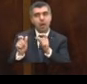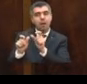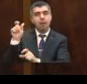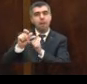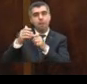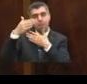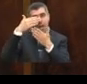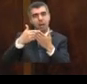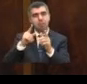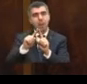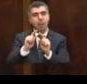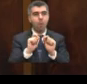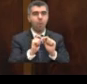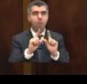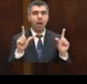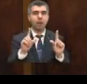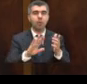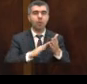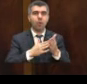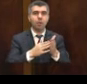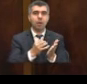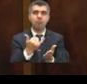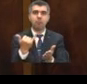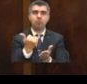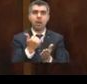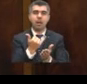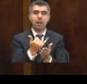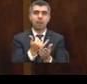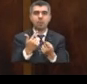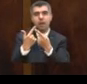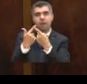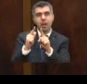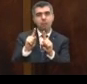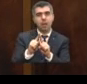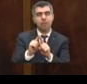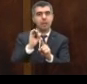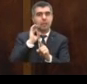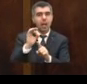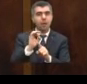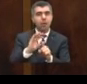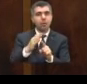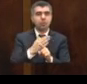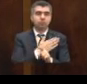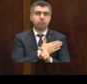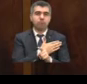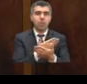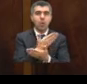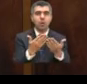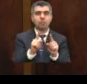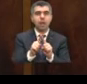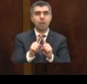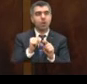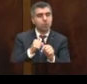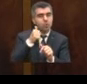حقيقة واحدة، هي ضرورة الاعتماد على إمكانياتها والإيمان بقدراتها الذاتية لبناء غد أفضل